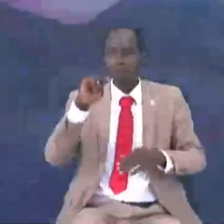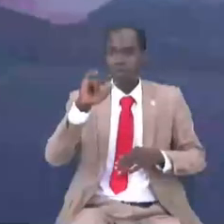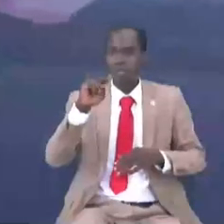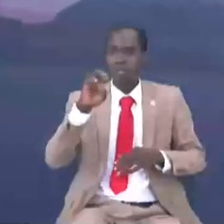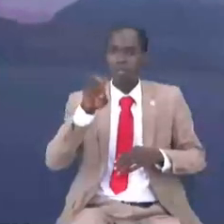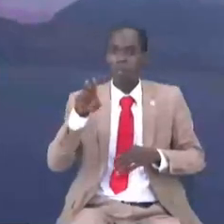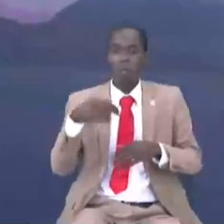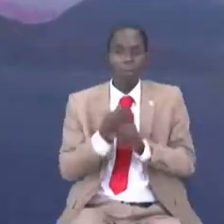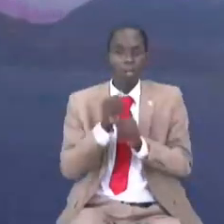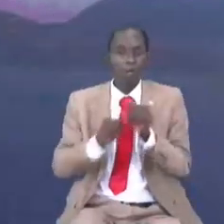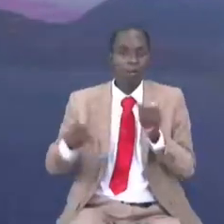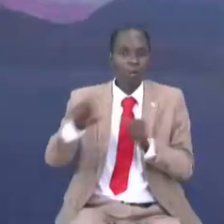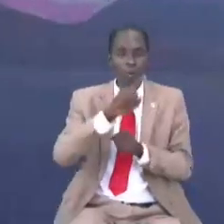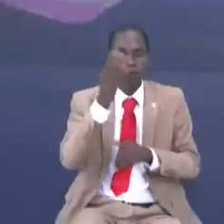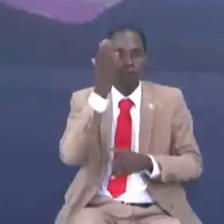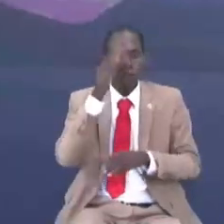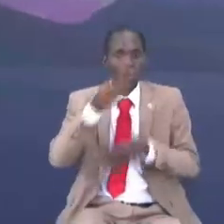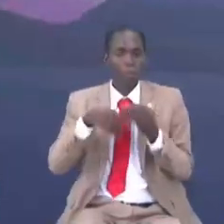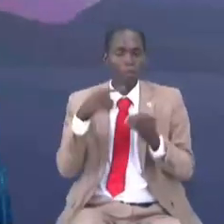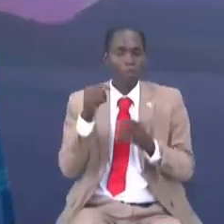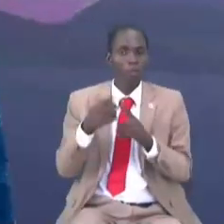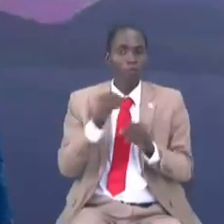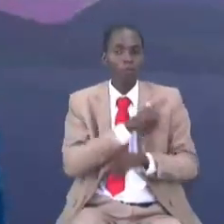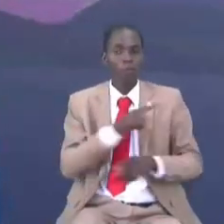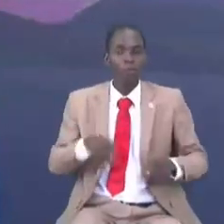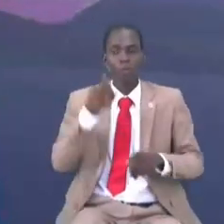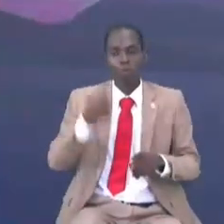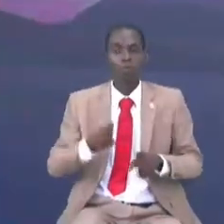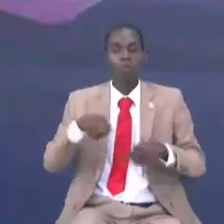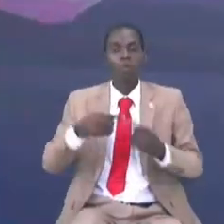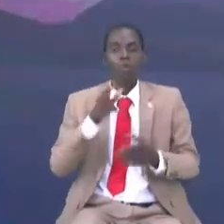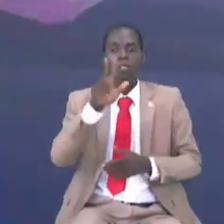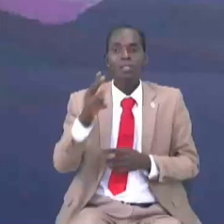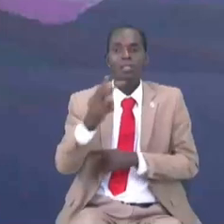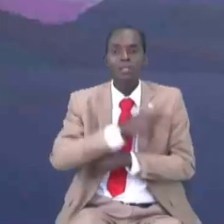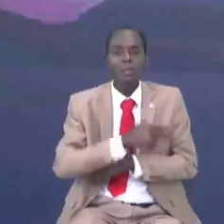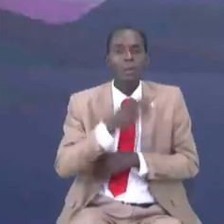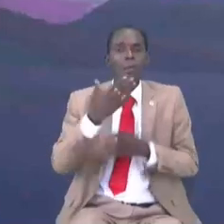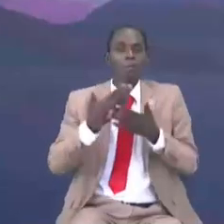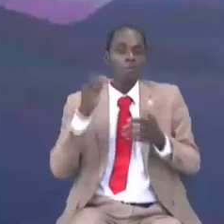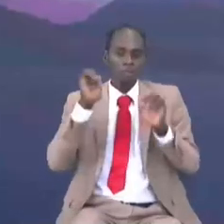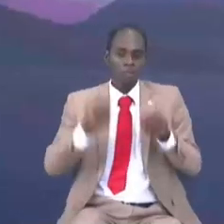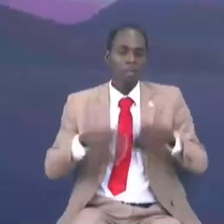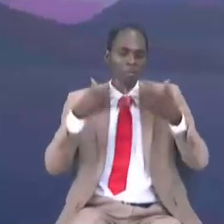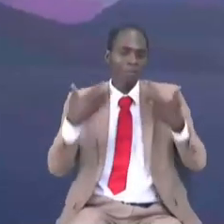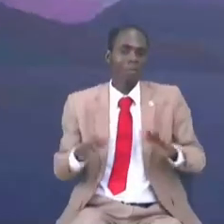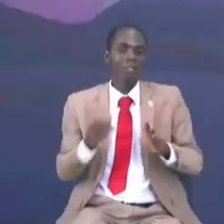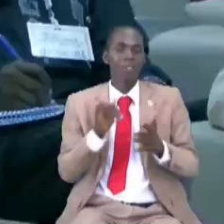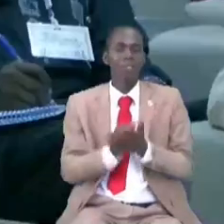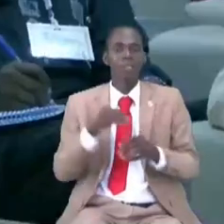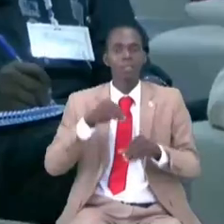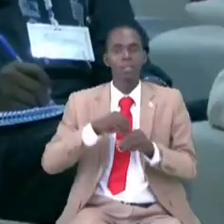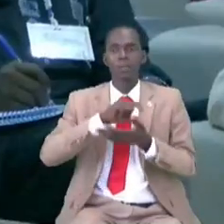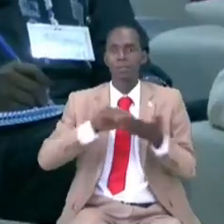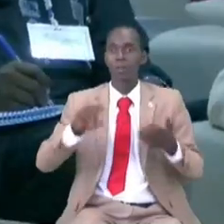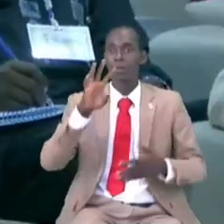traverser la vie 3 jours avant de le faire. Et dans le verset 4, Jonas fit d'abord dans